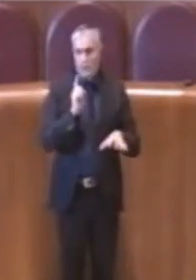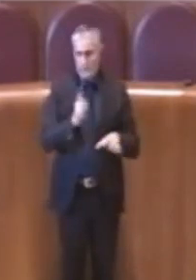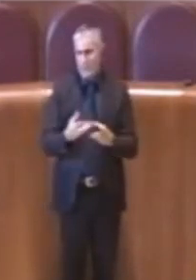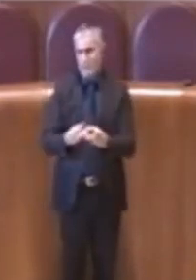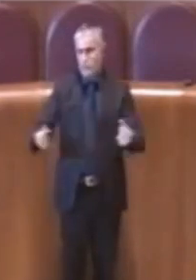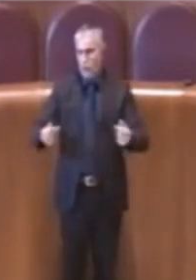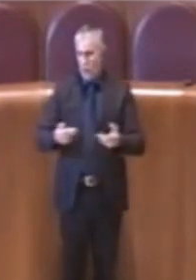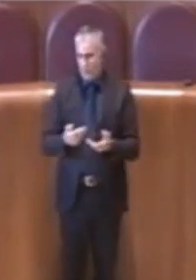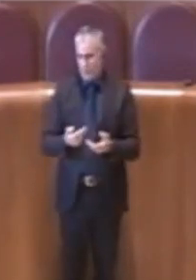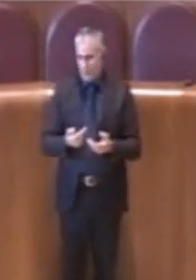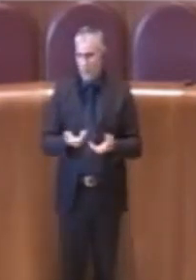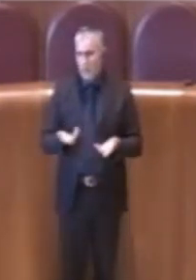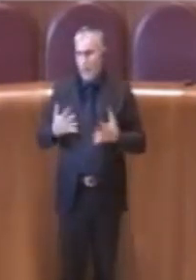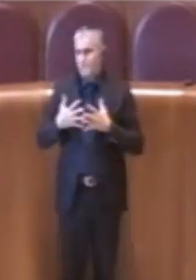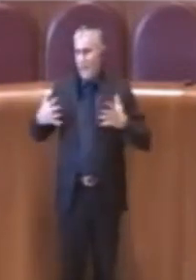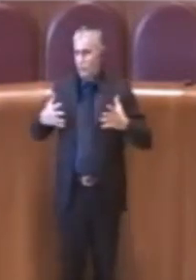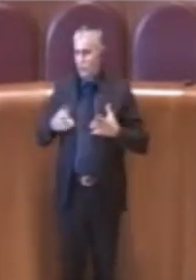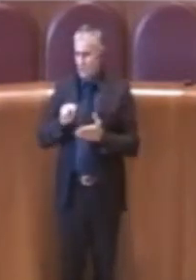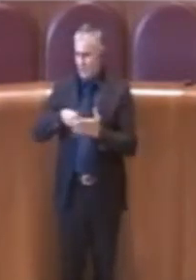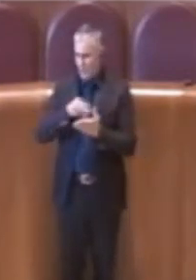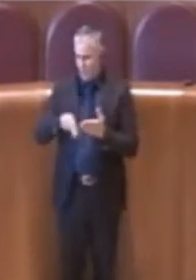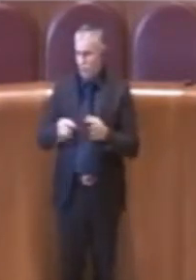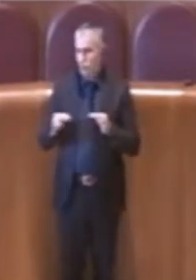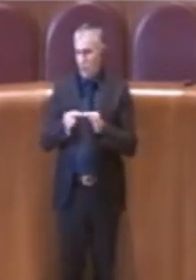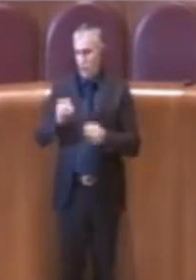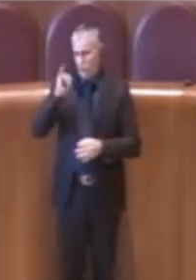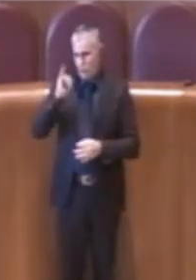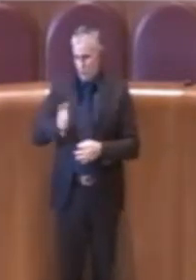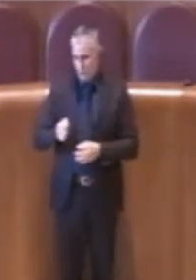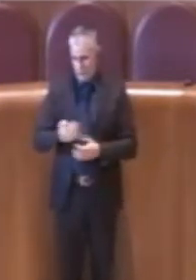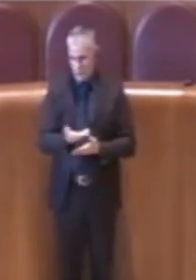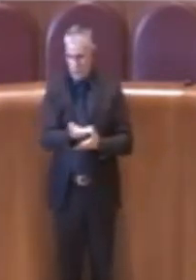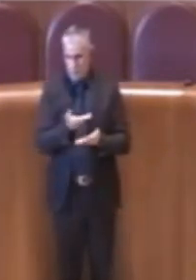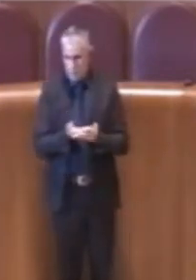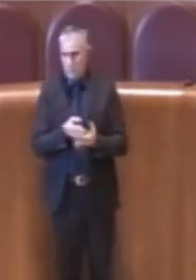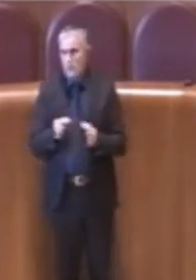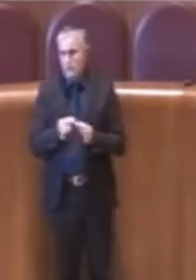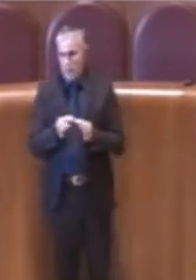tema. Pertanto la maggioranza voterà favorevolmente a questa proposta di mozione. Grazie.